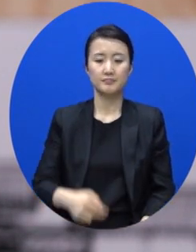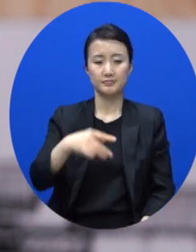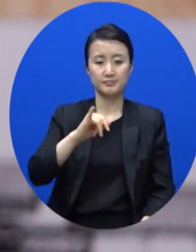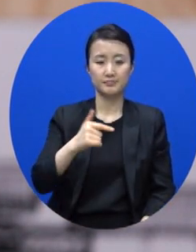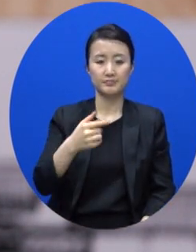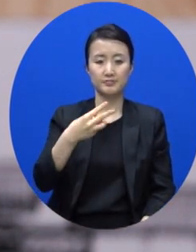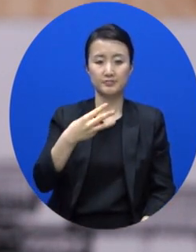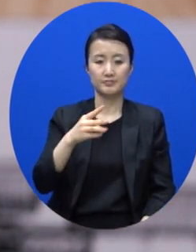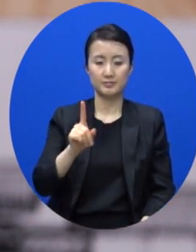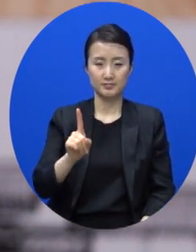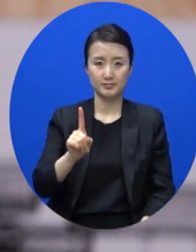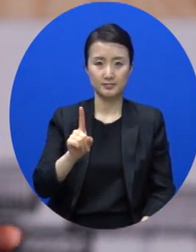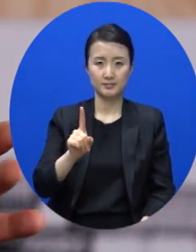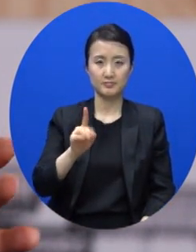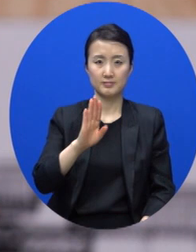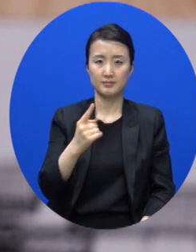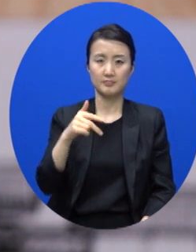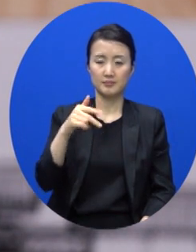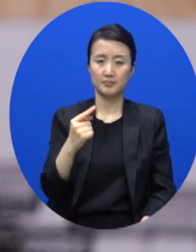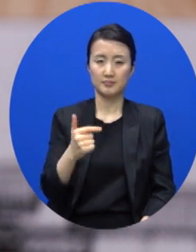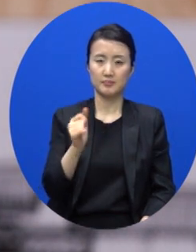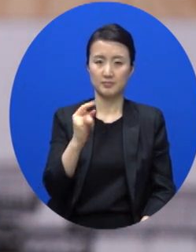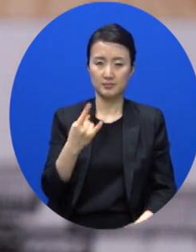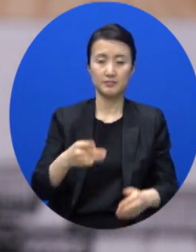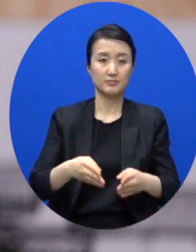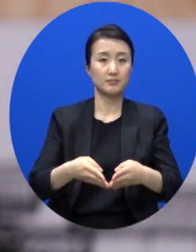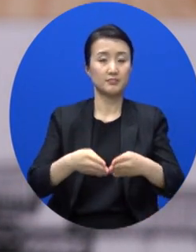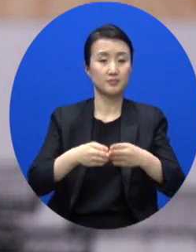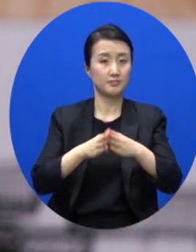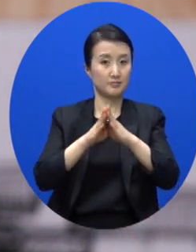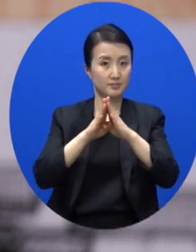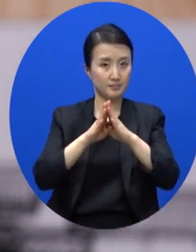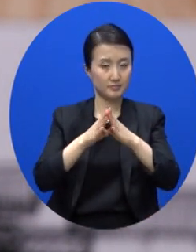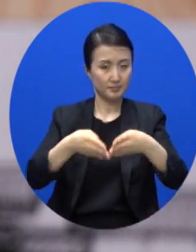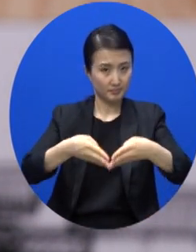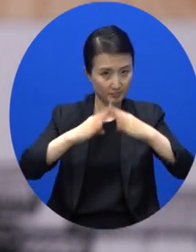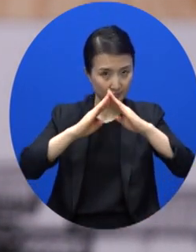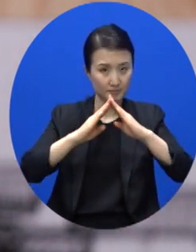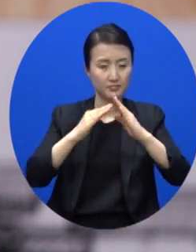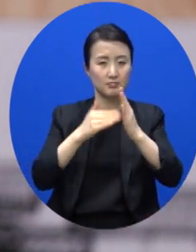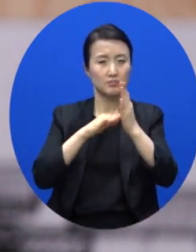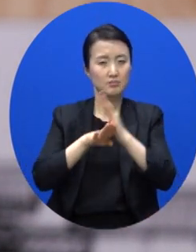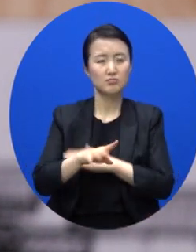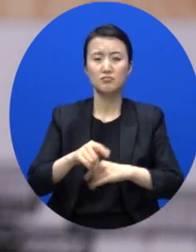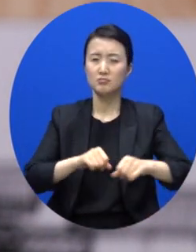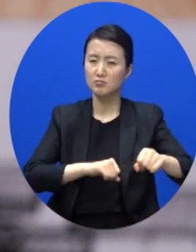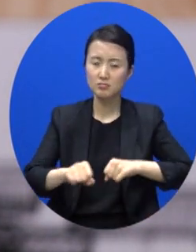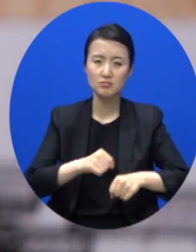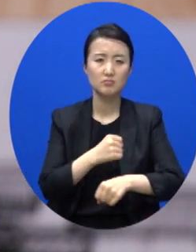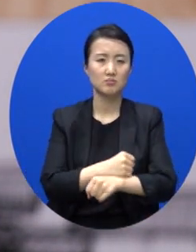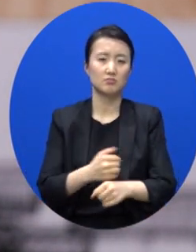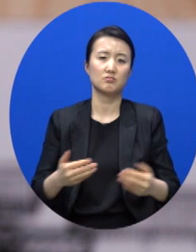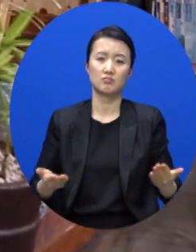신라 만파식적 보존회를 설립을 해서 내가 해야 될 일이 참 많다.